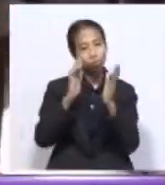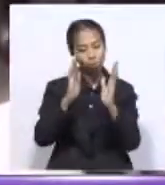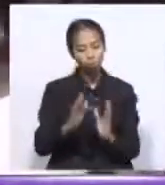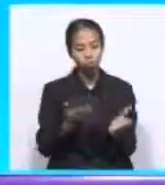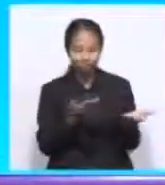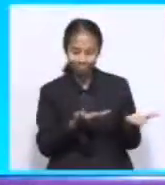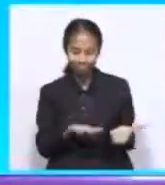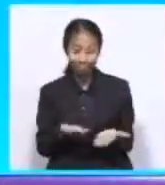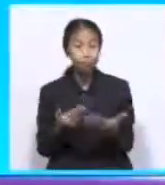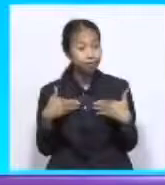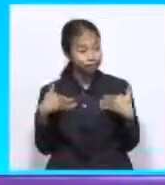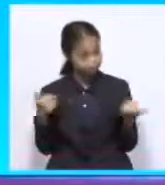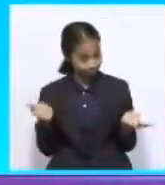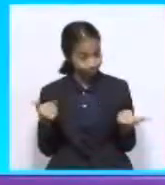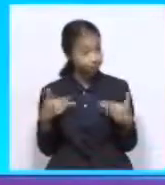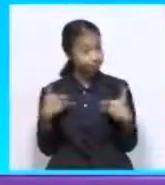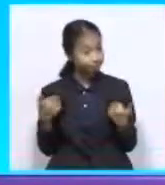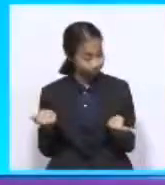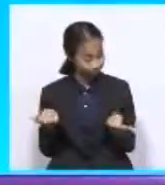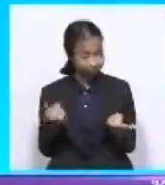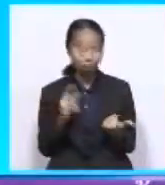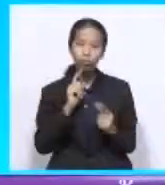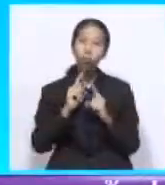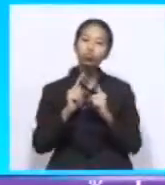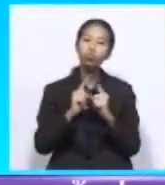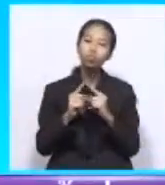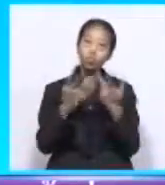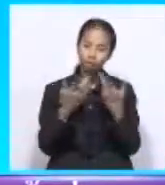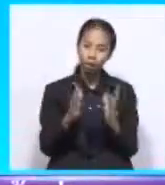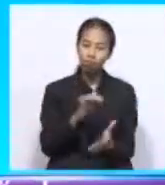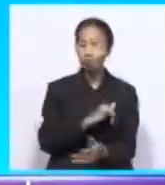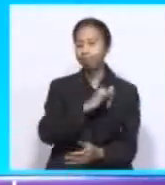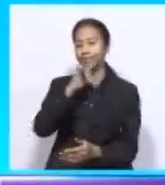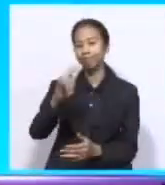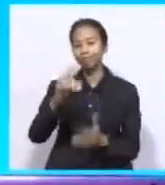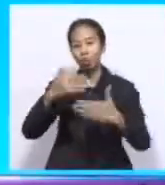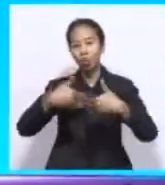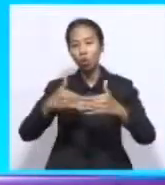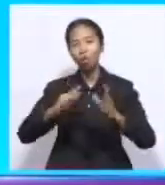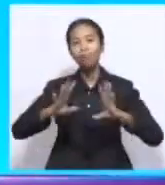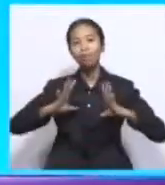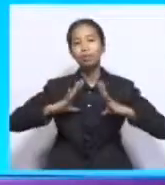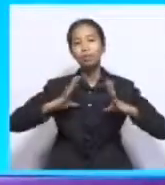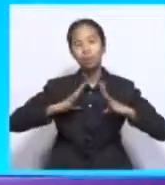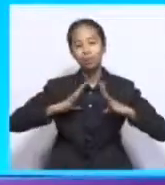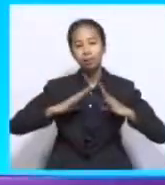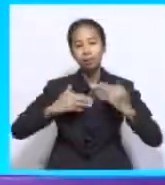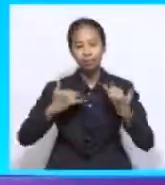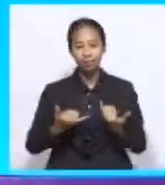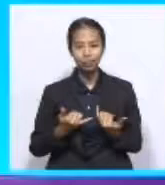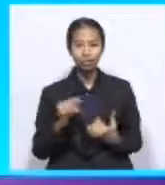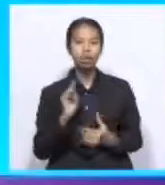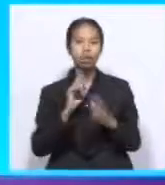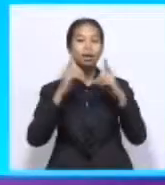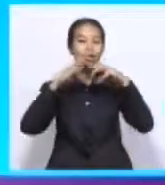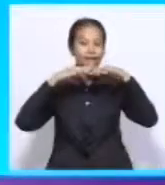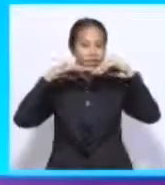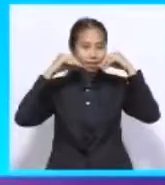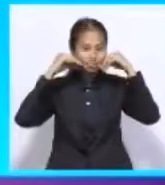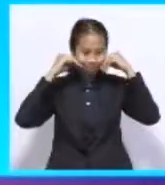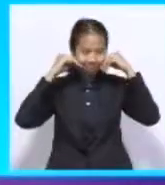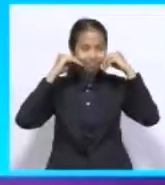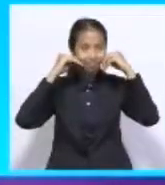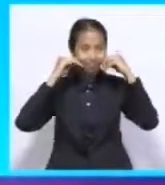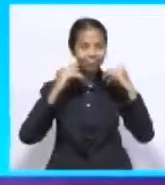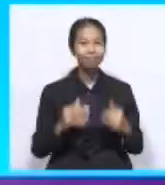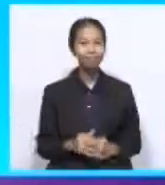าต้อนรับว่าสบายดีนะสบายดีไหมนะคะก่อนที่จะเดินทางขึ้นไปยังห้องพักรับรองก็มีหน้าตาที่ยิ้มแย้มแจ่มใส